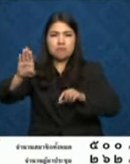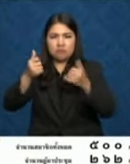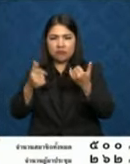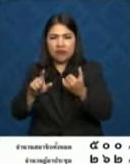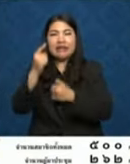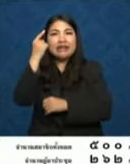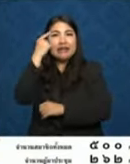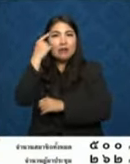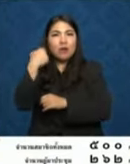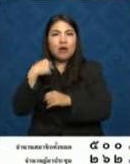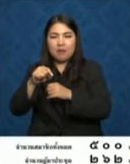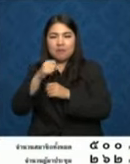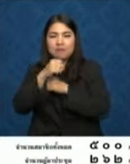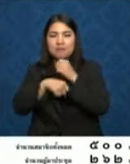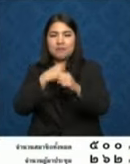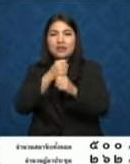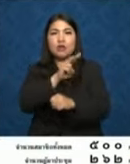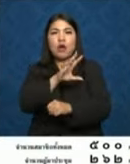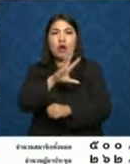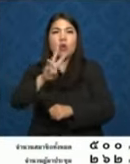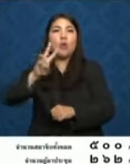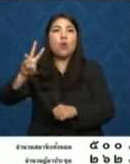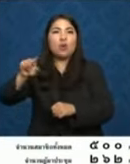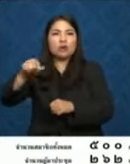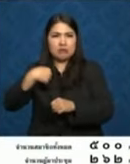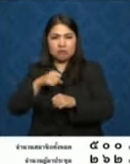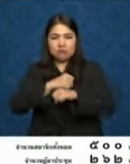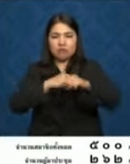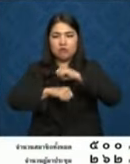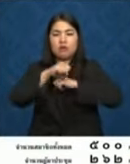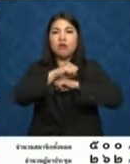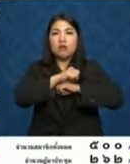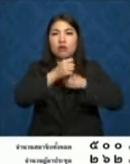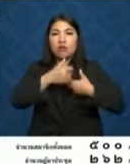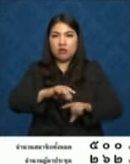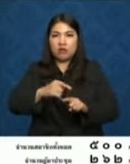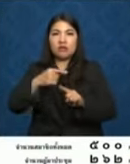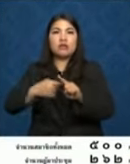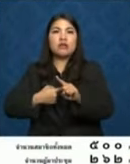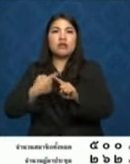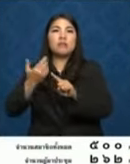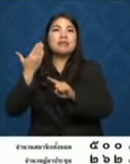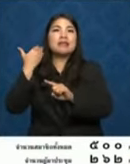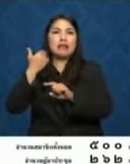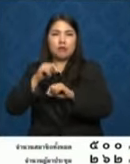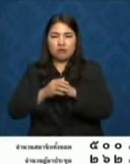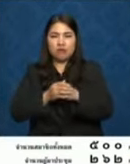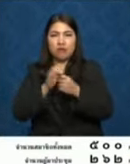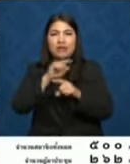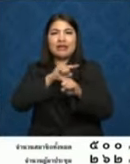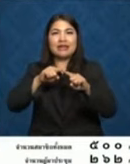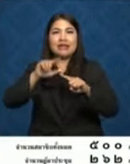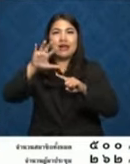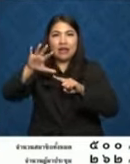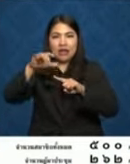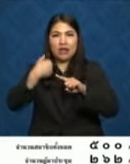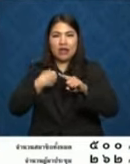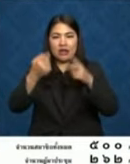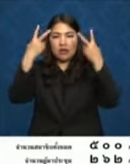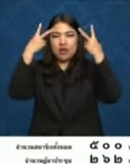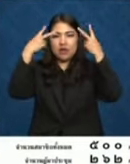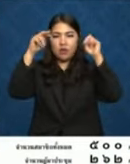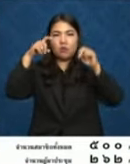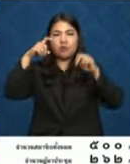ำเนินการก่อสร้างในวันที่5มกราที่ผ่านมาผมได้เข้าพบท่านนายกเศรษฐาทวีสินพร้อมทั้งท่านปลัดกระทรวงท่